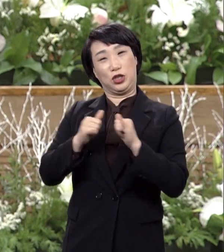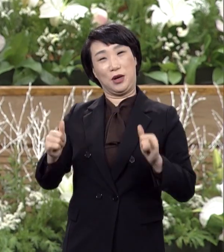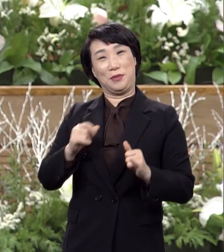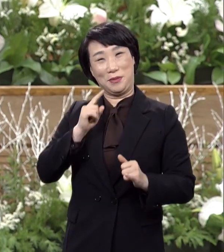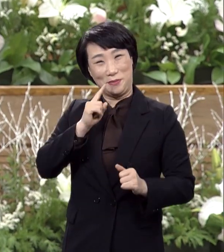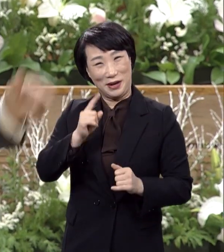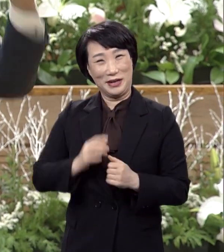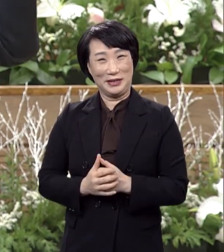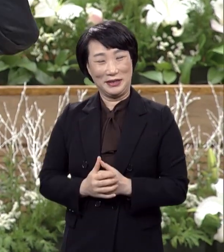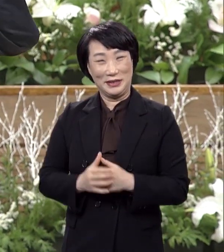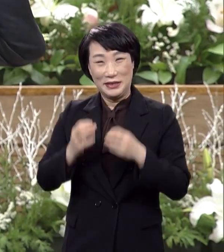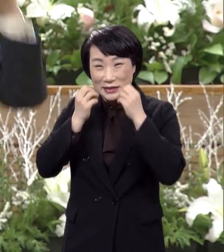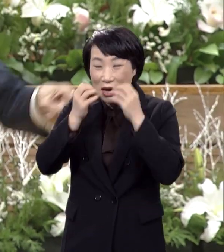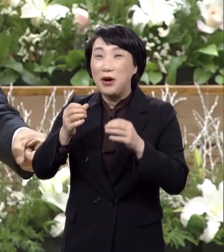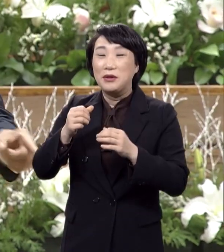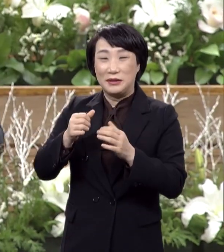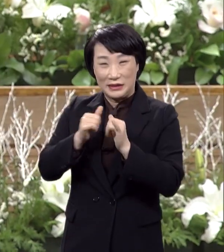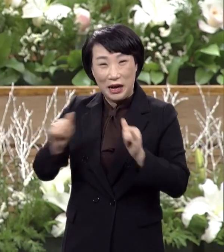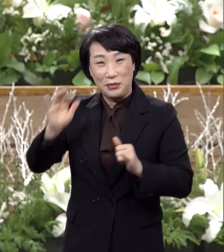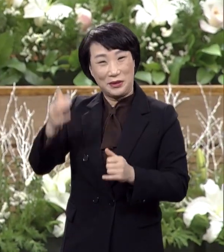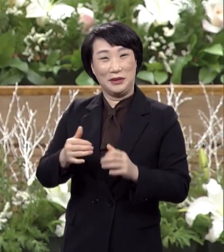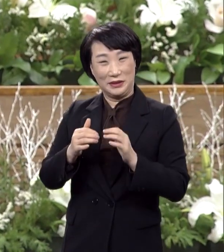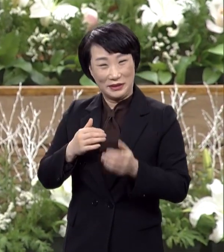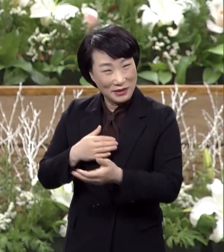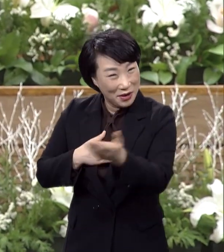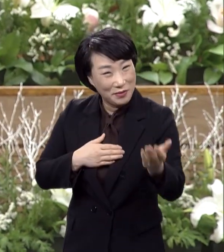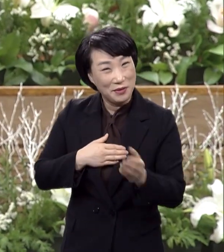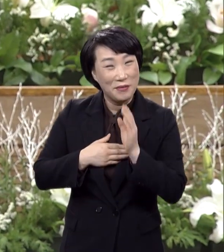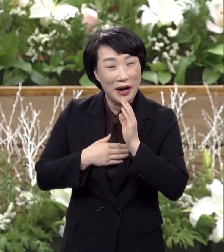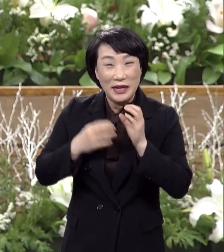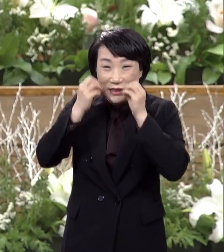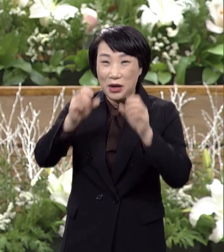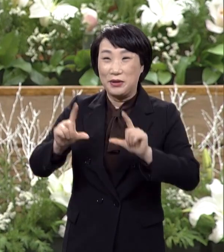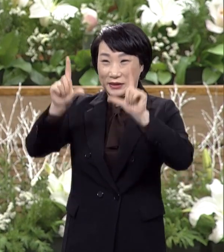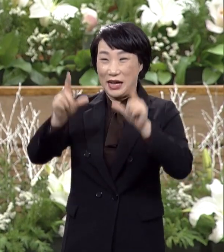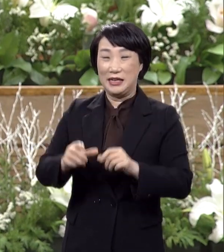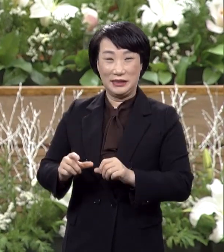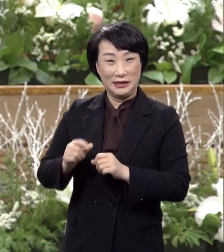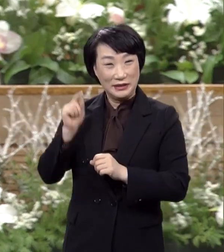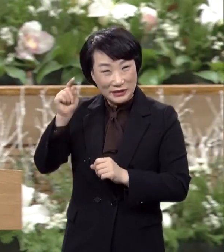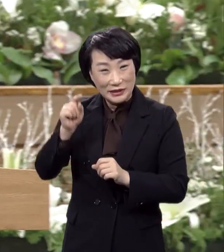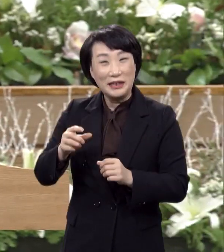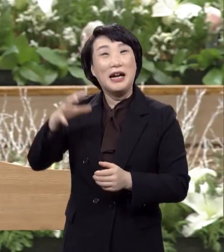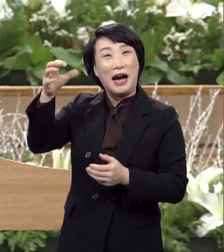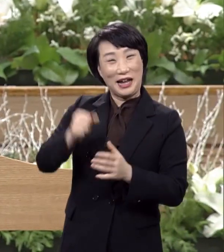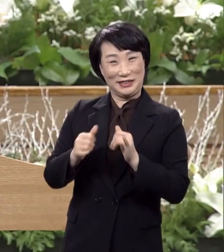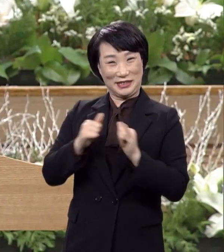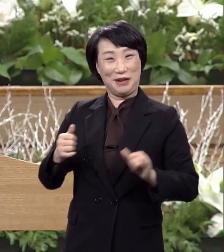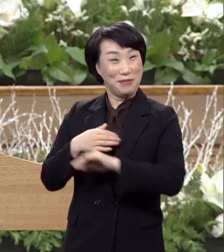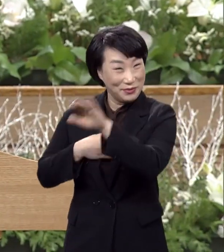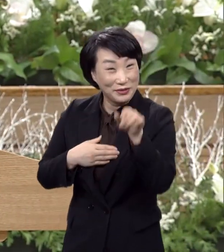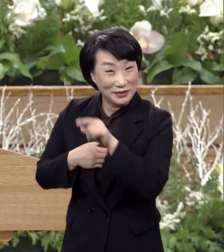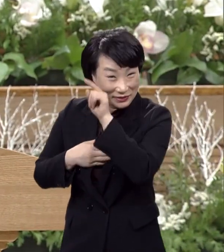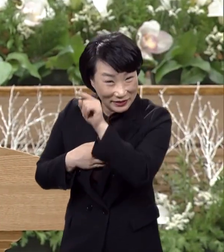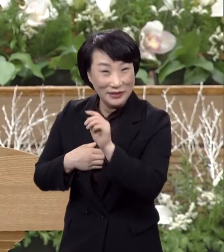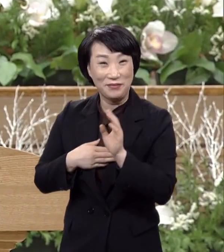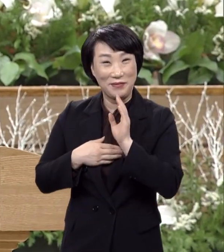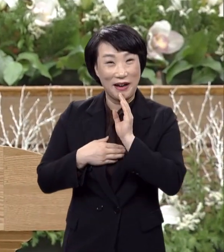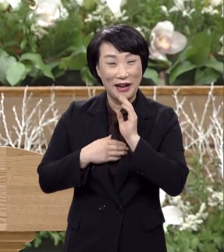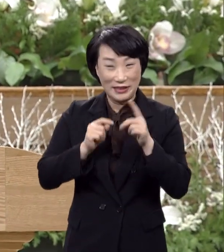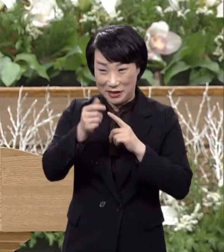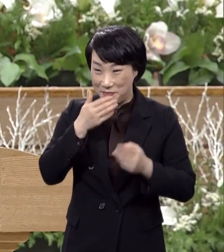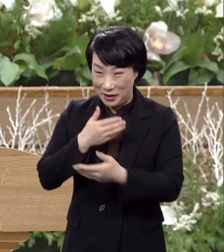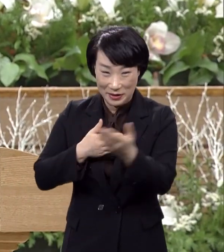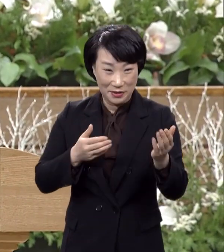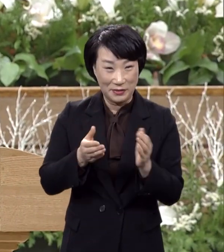사람이요, 새로운 피조물이 된 사람이요, 새로운 날의 삶을 이미 가진 사람이라.